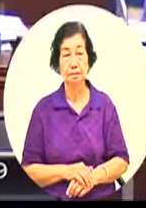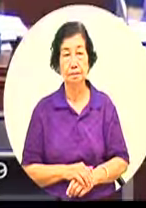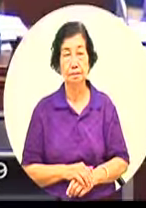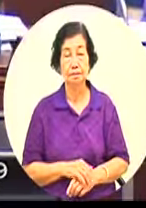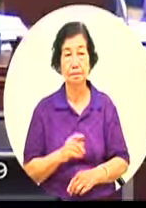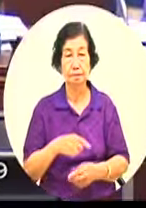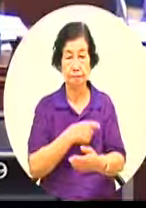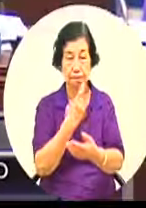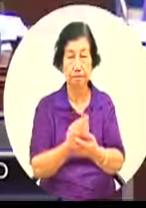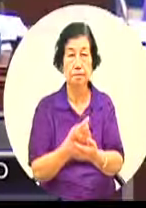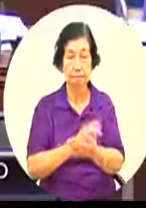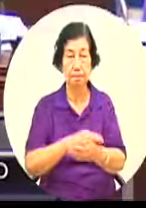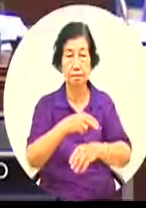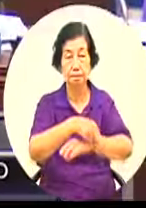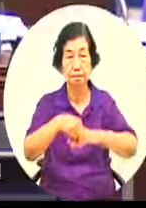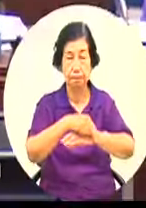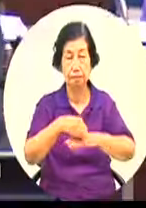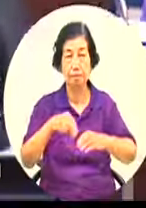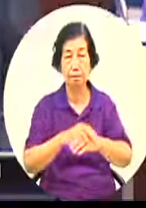规划评估的，好吗？